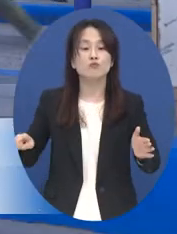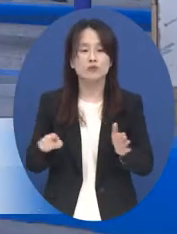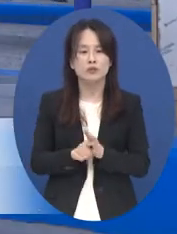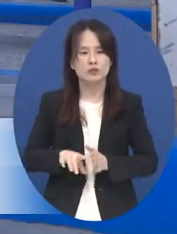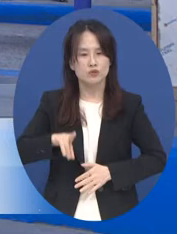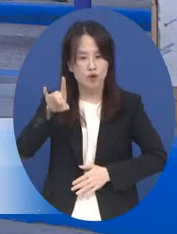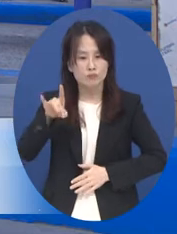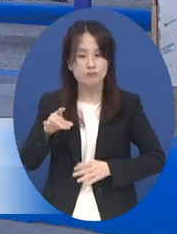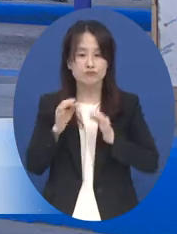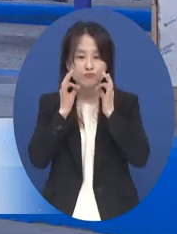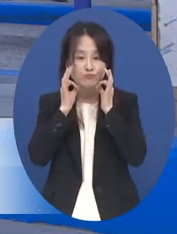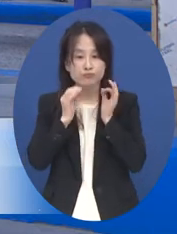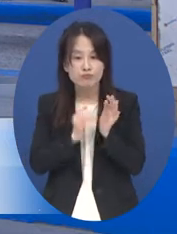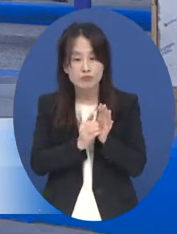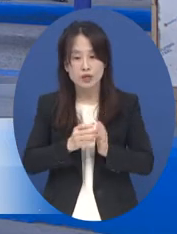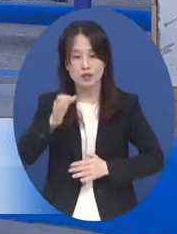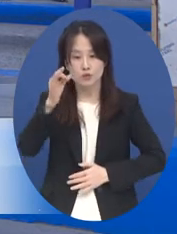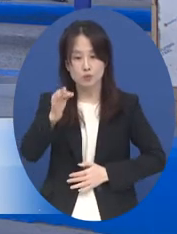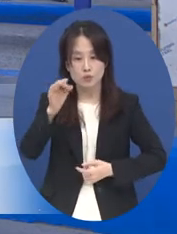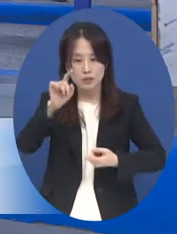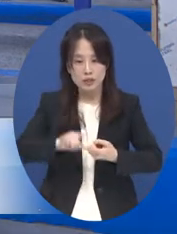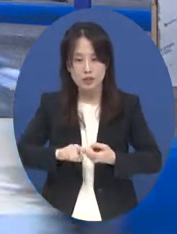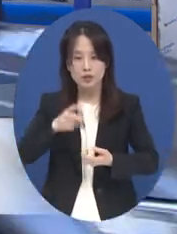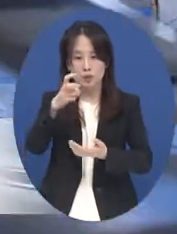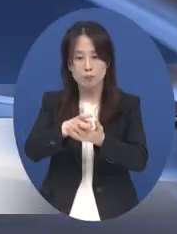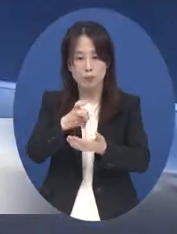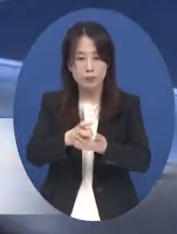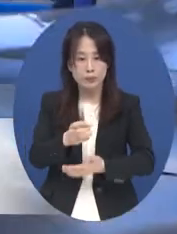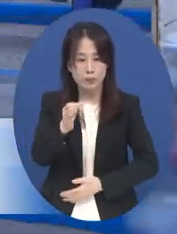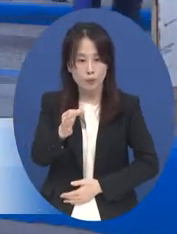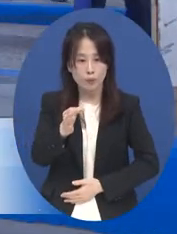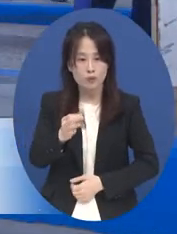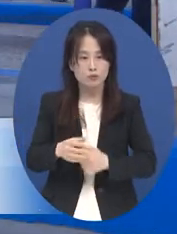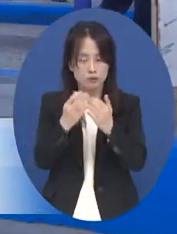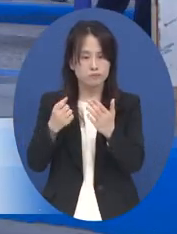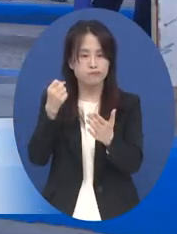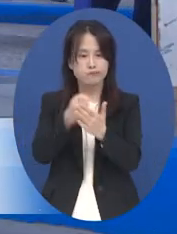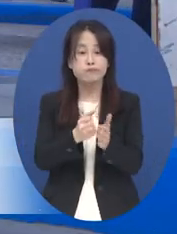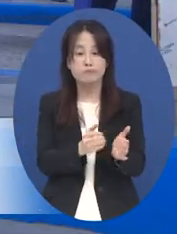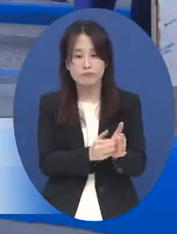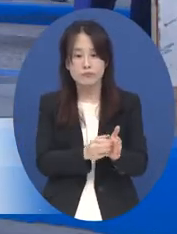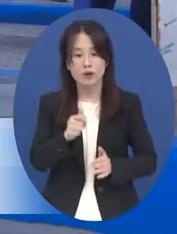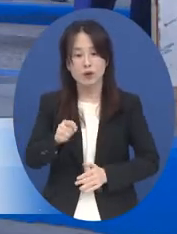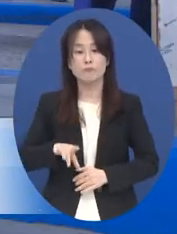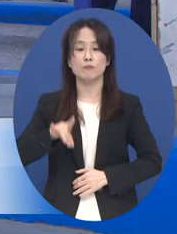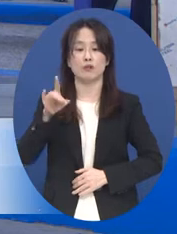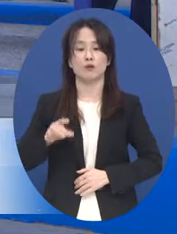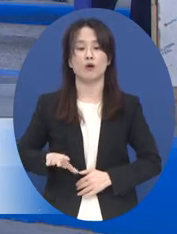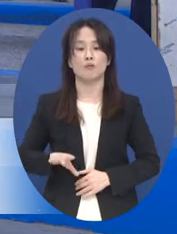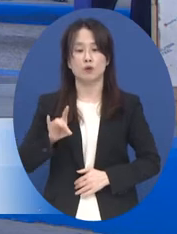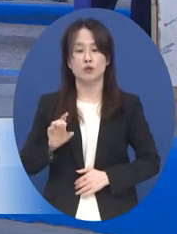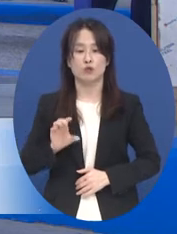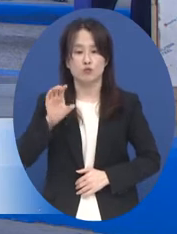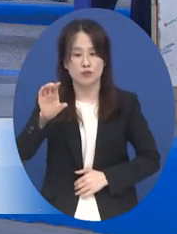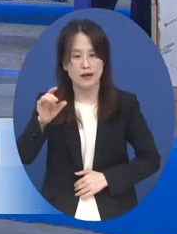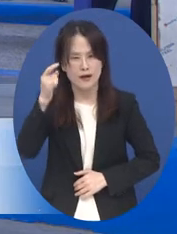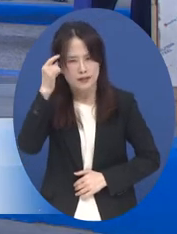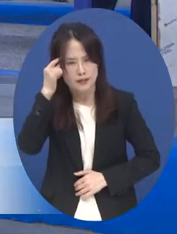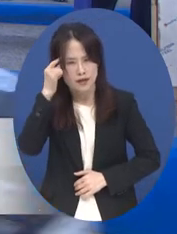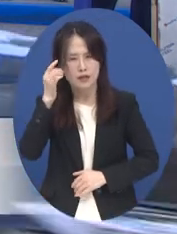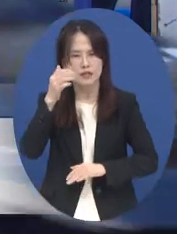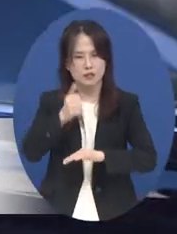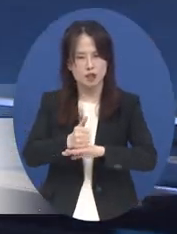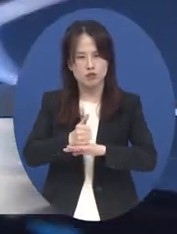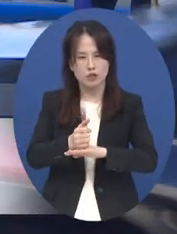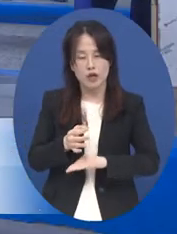처음부터 다가섰고요. 그 비용에 대해서는 법률적 비용이 다 정해져 있습니다. 거기서 우선 저희가 선투자를 하는 개념으로